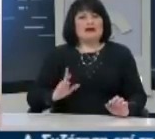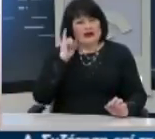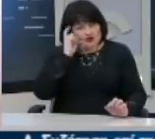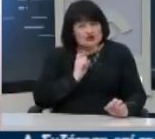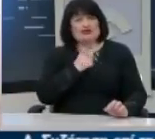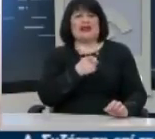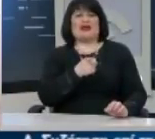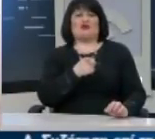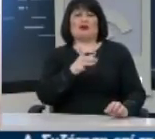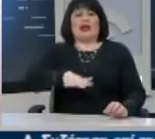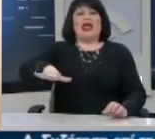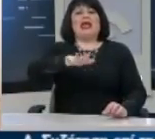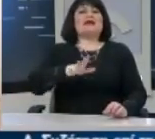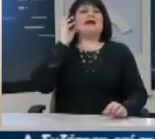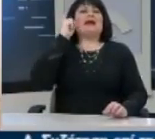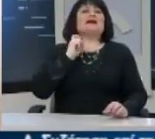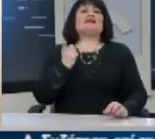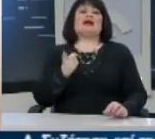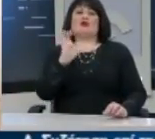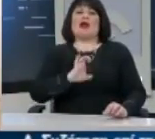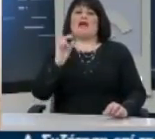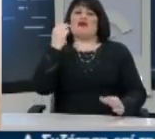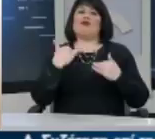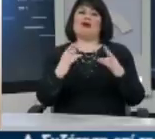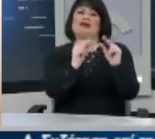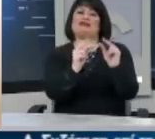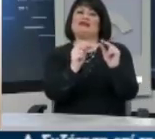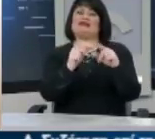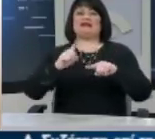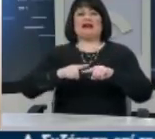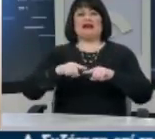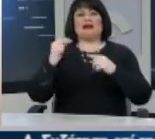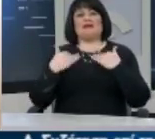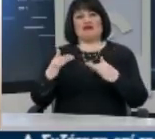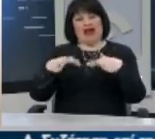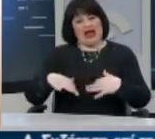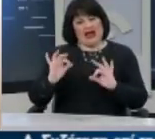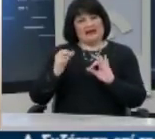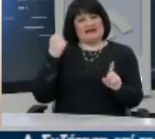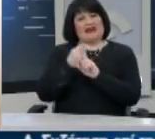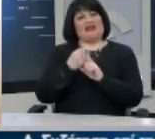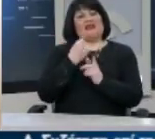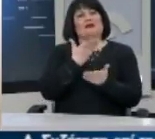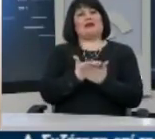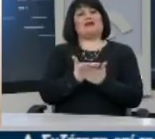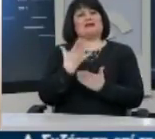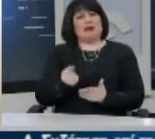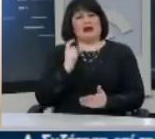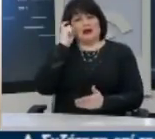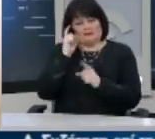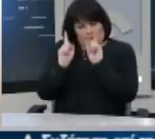διεθνούς κοινής γνώμης εκεί και σστο ευρωκοινοβούλιο στην παρούσα συζήτηση ότι η ελληνική βουλή έχει ξεκινήσει τη διεκδίκηση υπάρχει